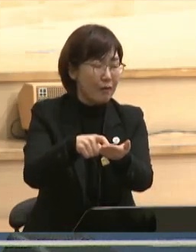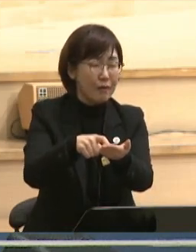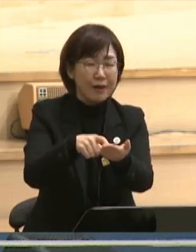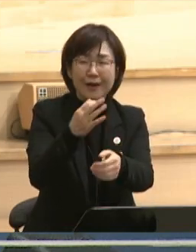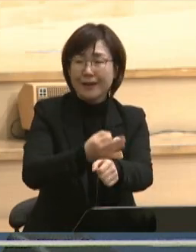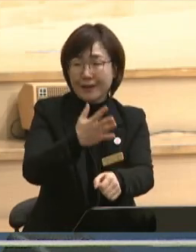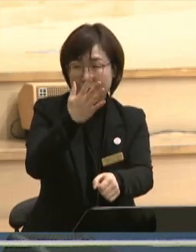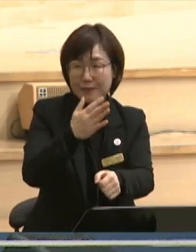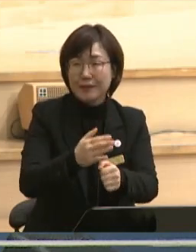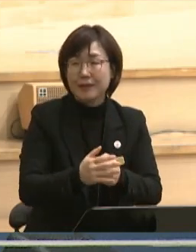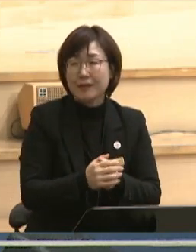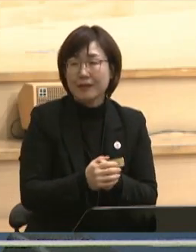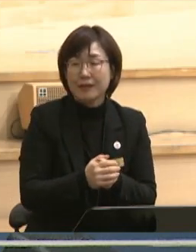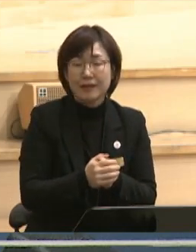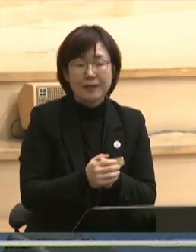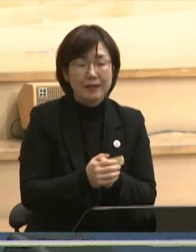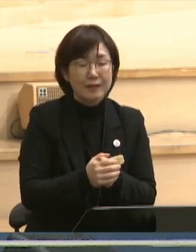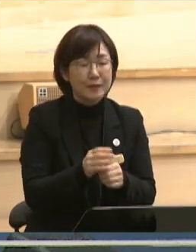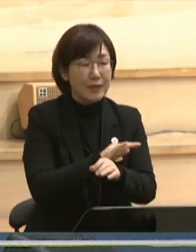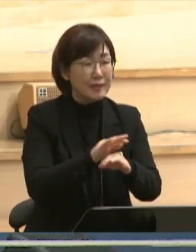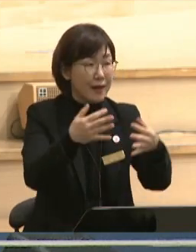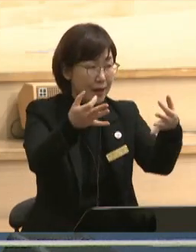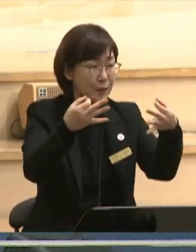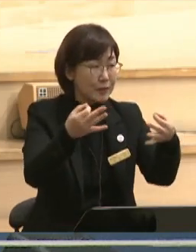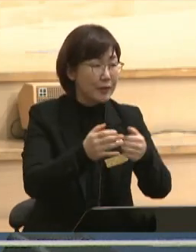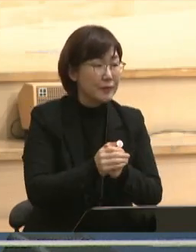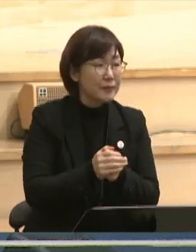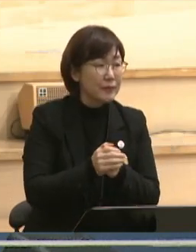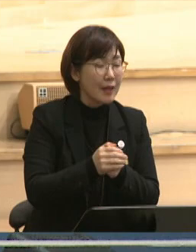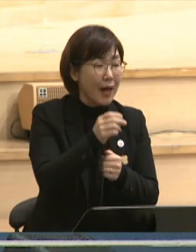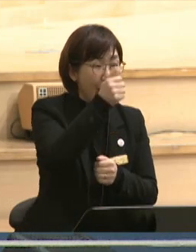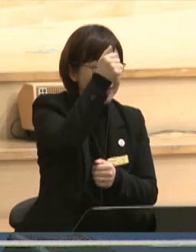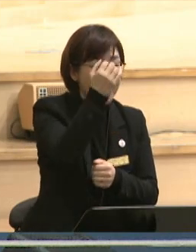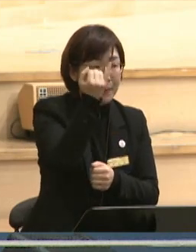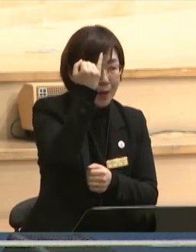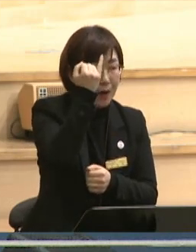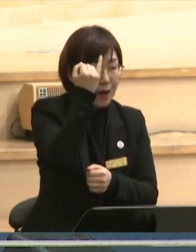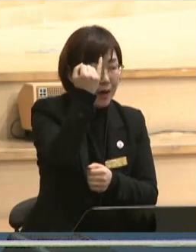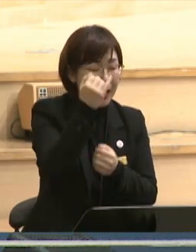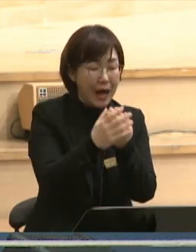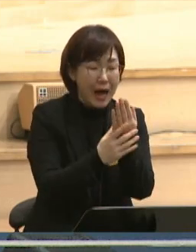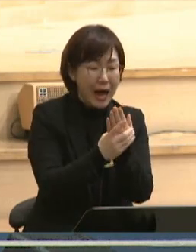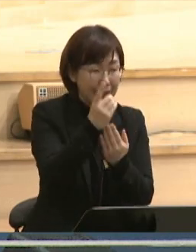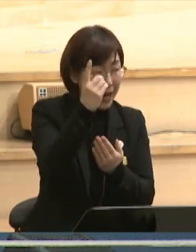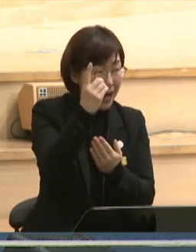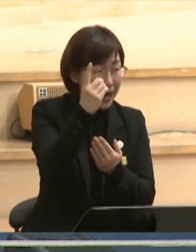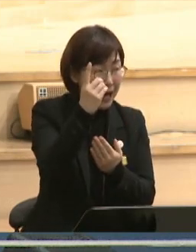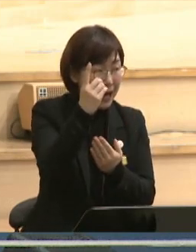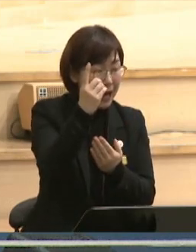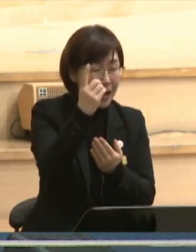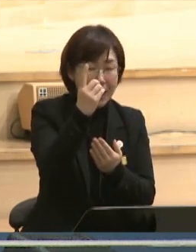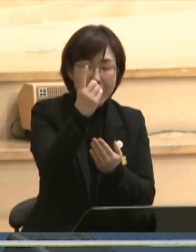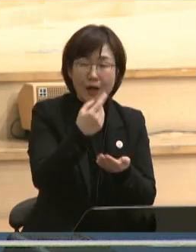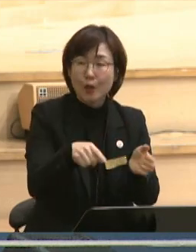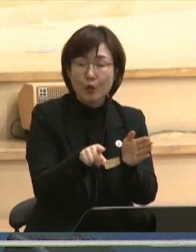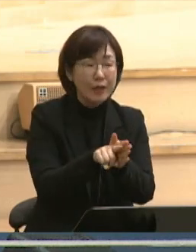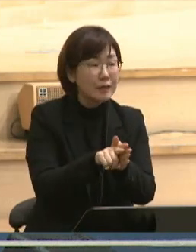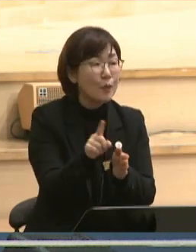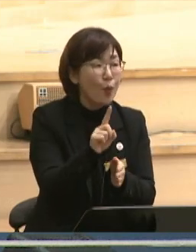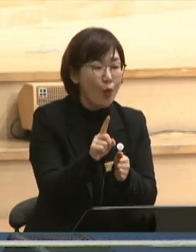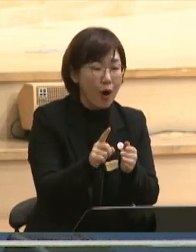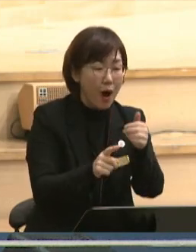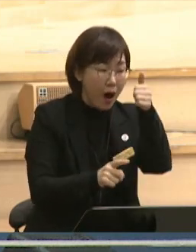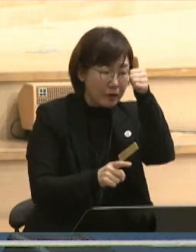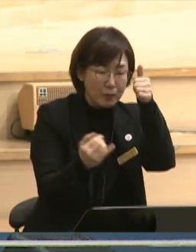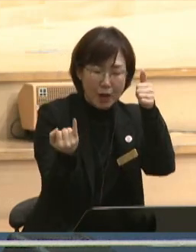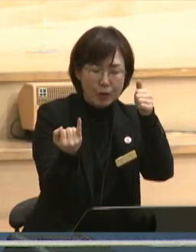아니에요 여러분 보세요 아담과 하와가 하나 되려면 아담이 하와 사랑하면 됩니다 하와가